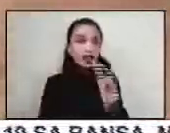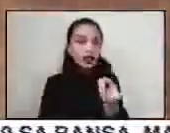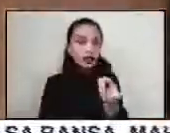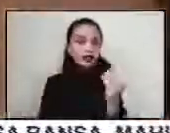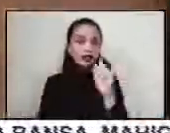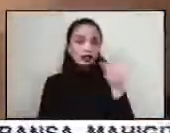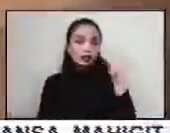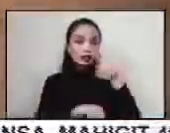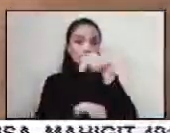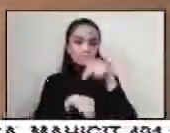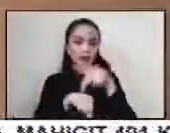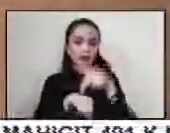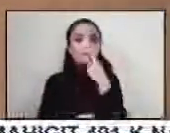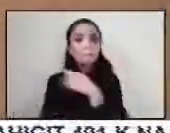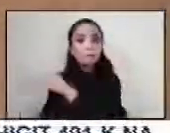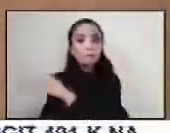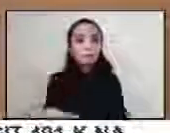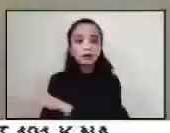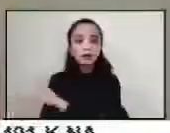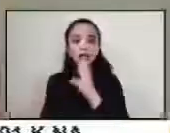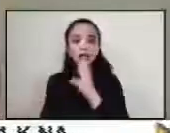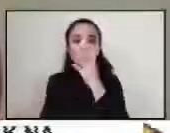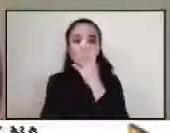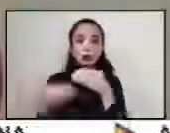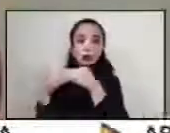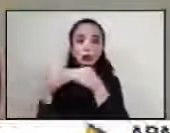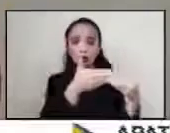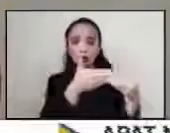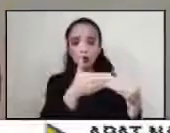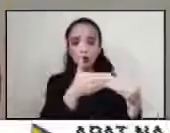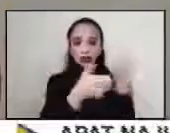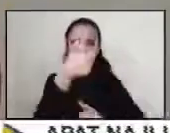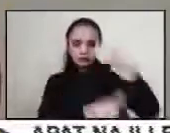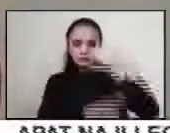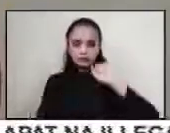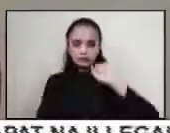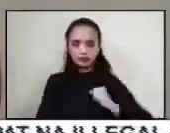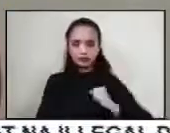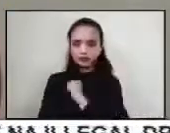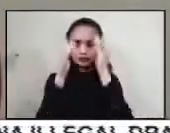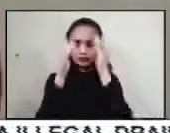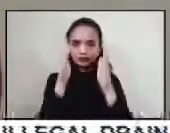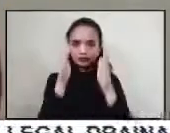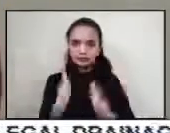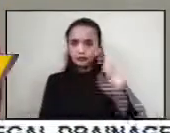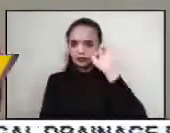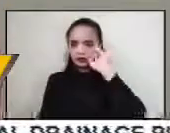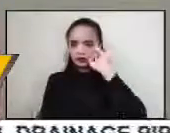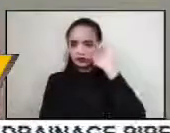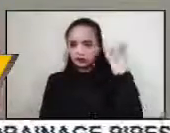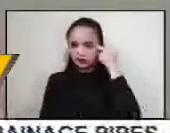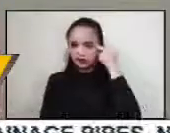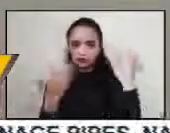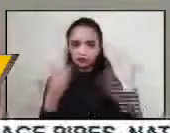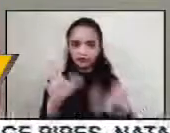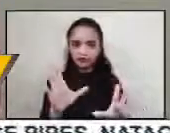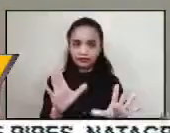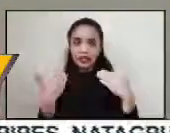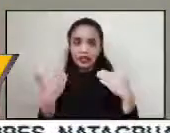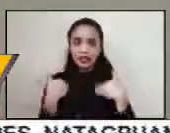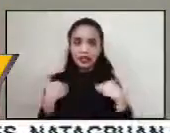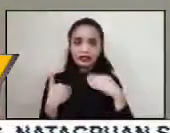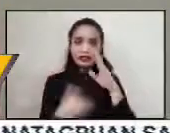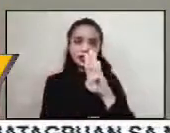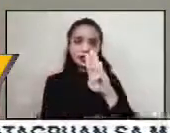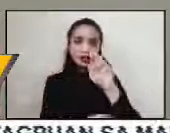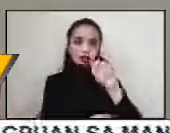France, Hong Kong, US at Switzerland. Wala nang PPE. We can deliver this to people who want it in their houses